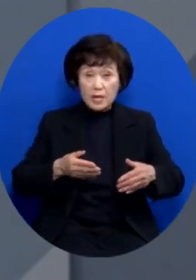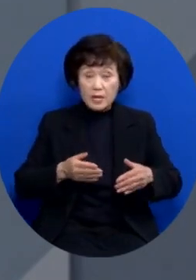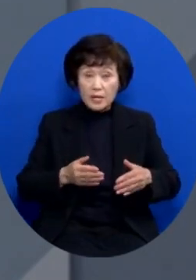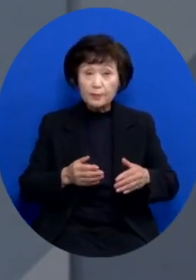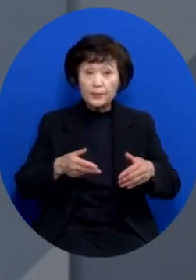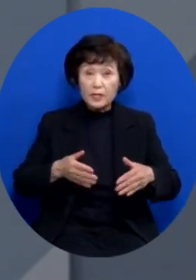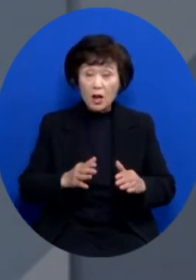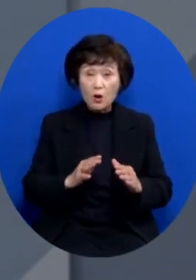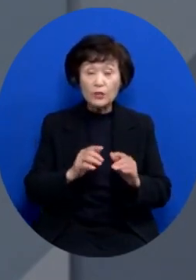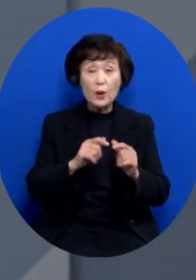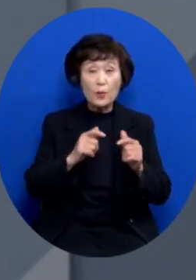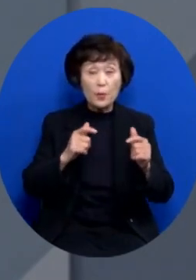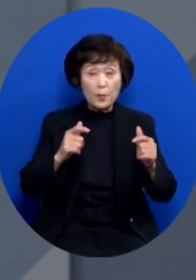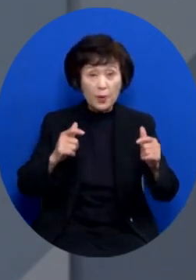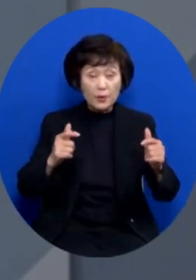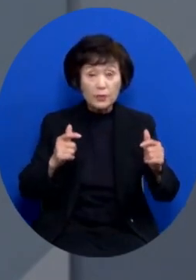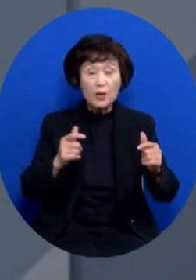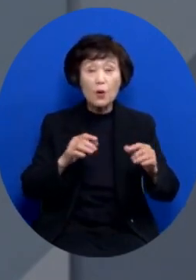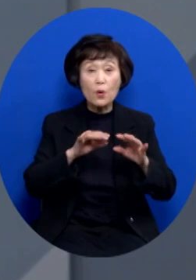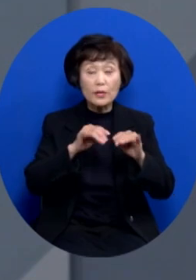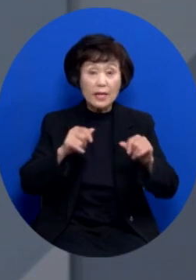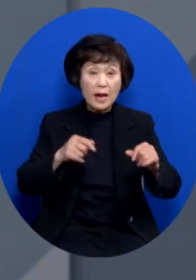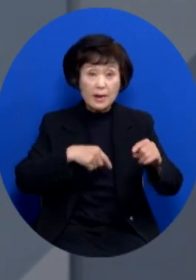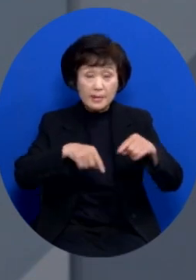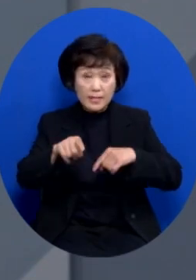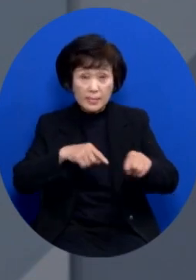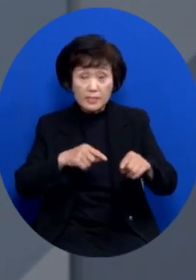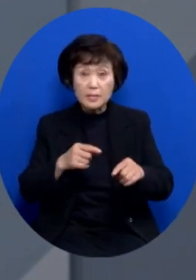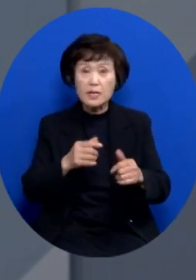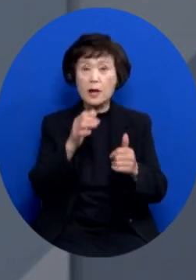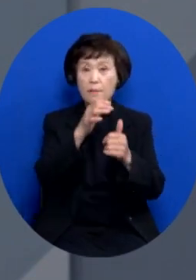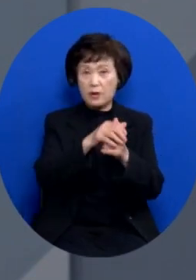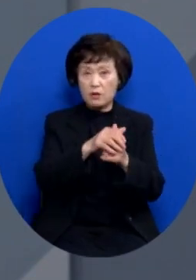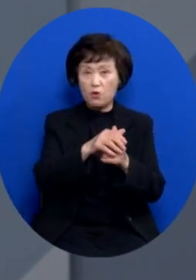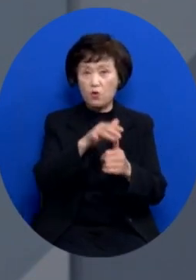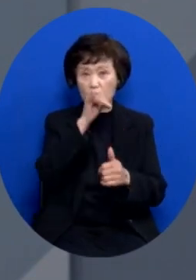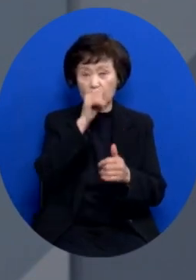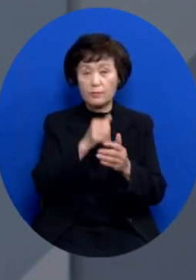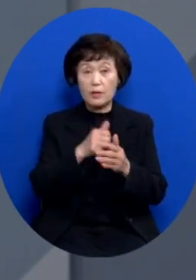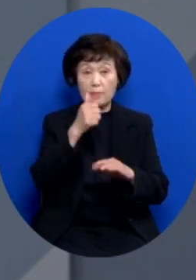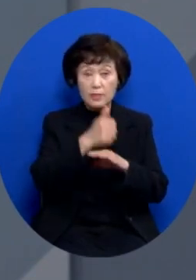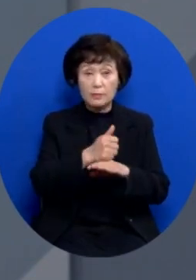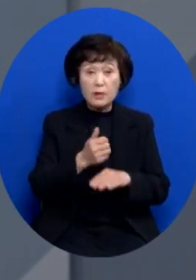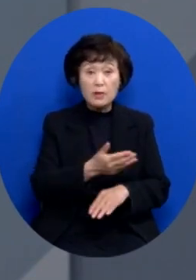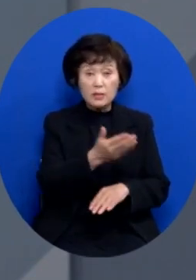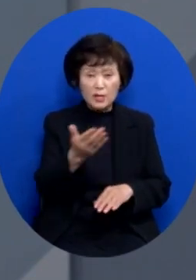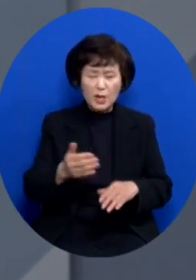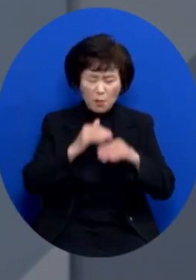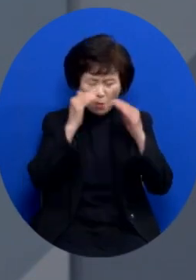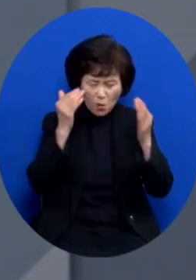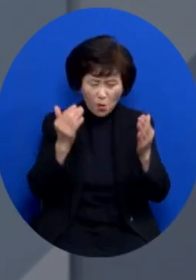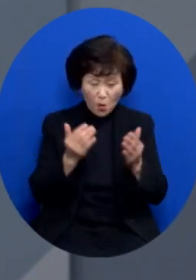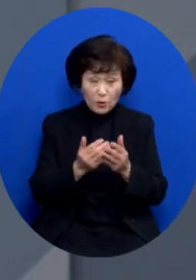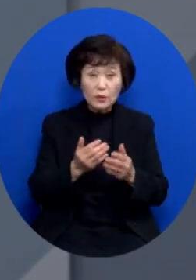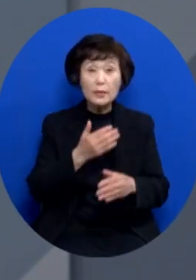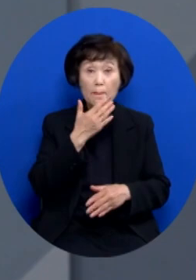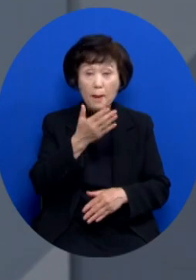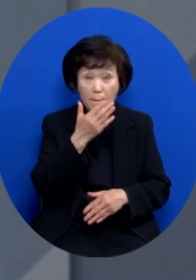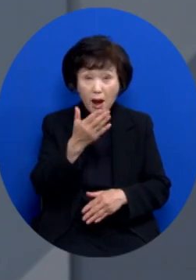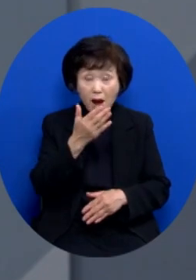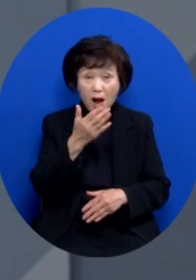다스리라. 이게 전부 다 위임받은 하나님의 우리의 문화명령이라고 할 수 있죠. 마지막으로 너희가 모든 것을 다 하되 선악과를 만들어